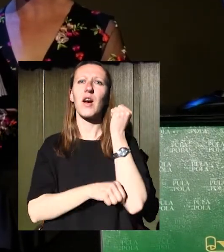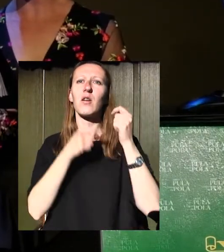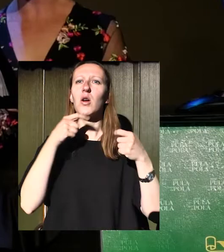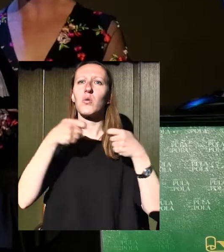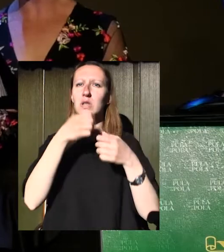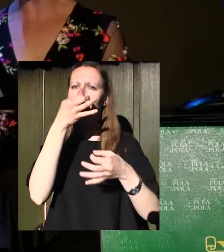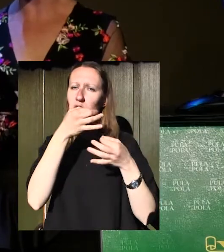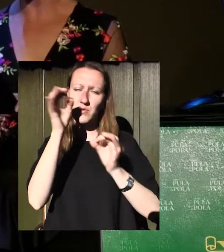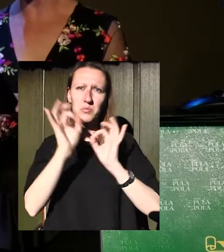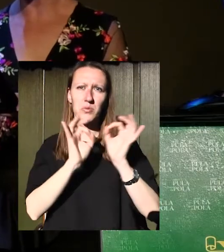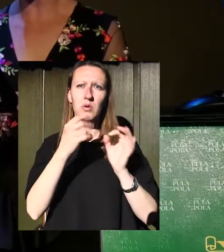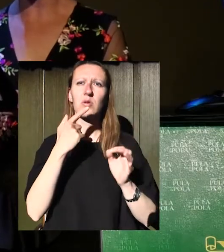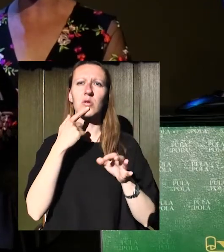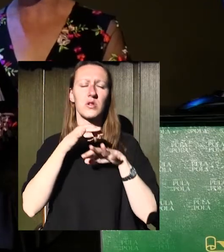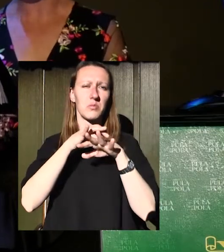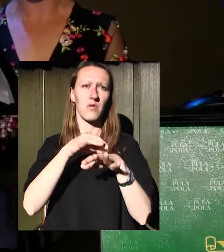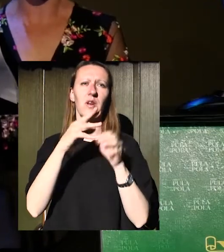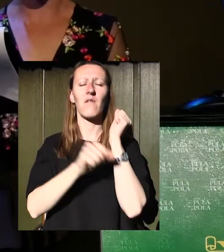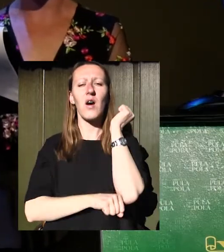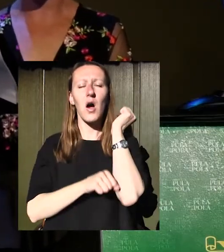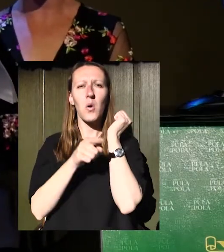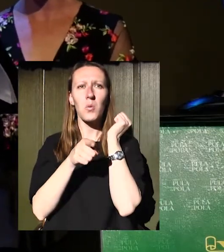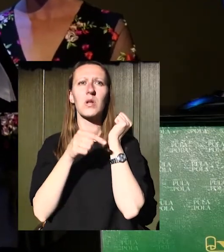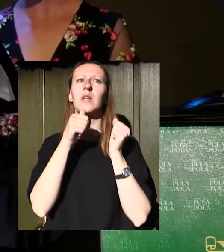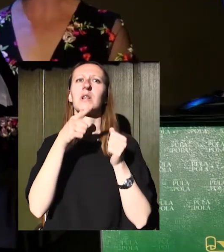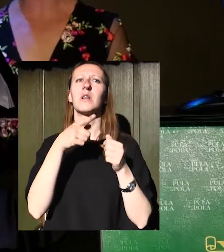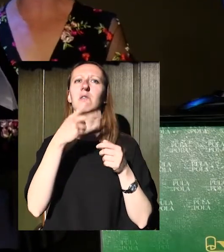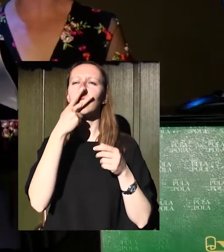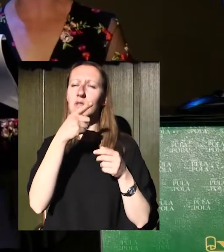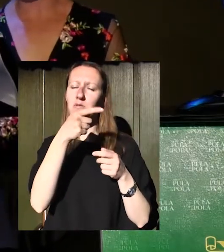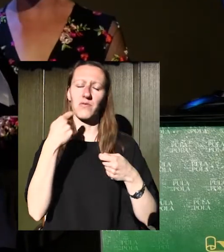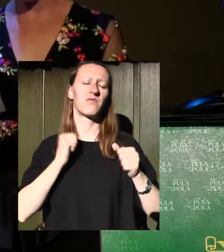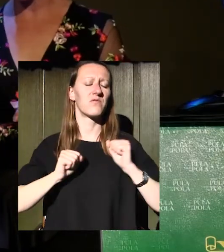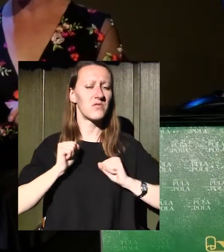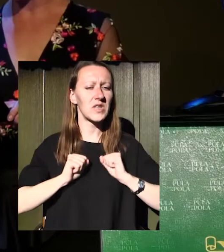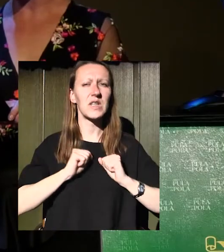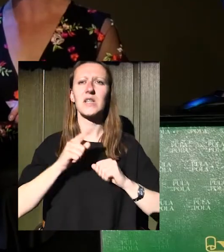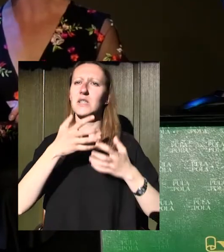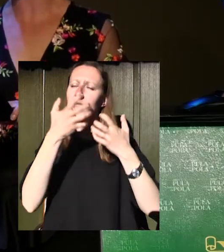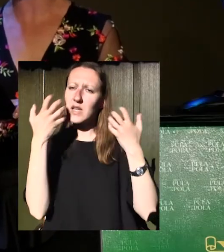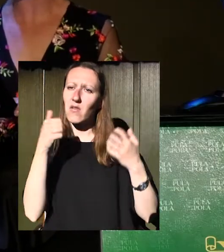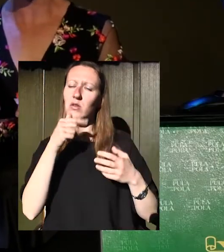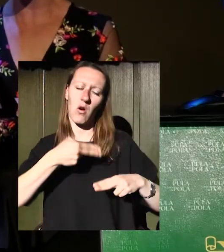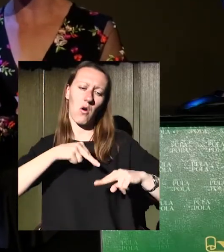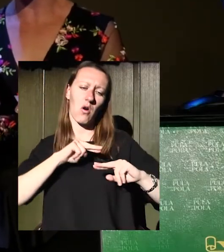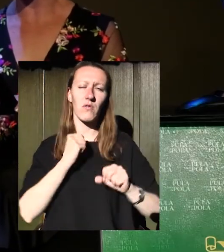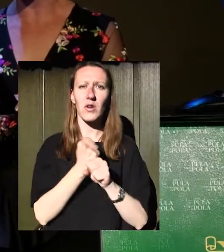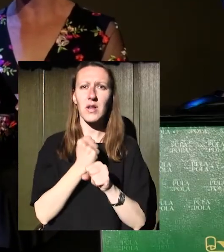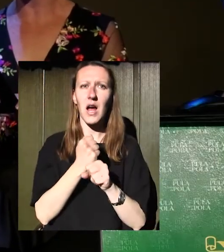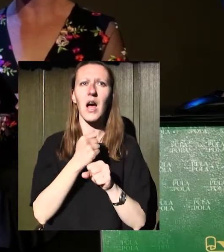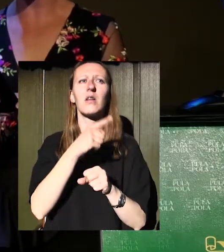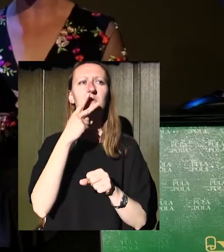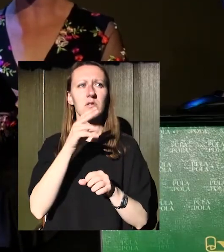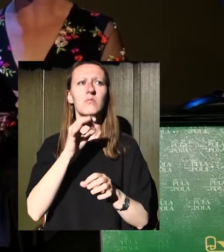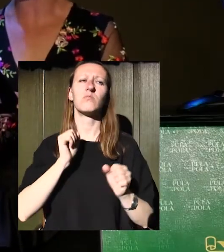i uključena u istraživačke projekte koji se provode na fakultetu. Ističe se po vrijednom, savjesnom i odgovornom